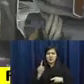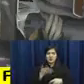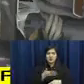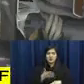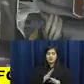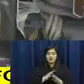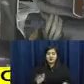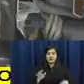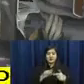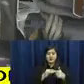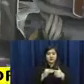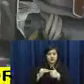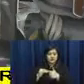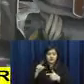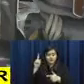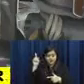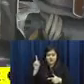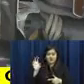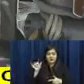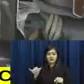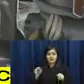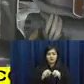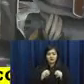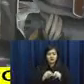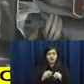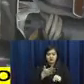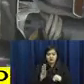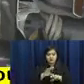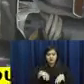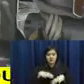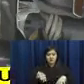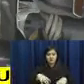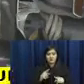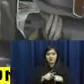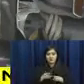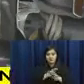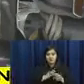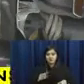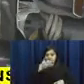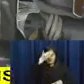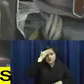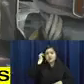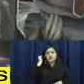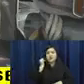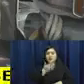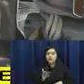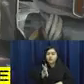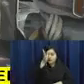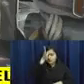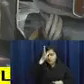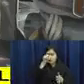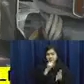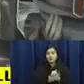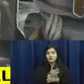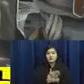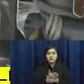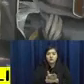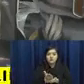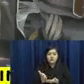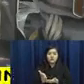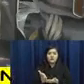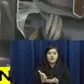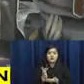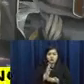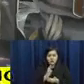Normal na dapat tayo magtrabaho, pero huwag mong kalilibutan sa iyong isipan, tatay, na ikaw ang inatasan na